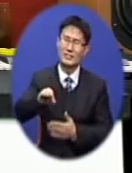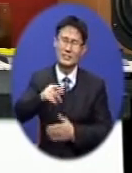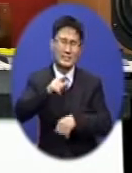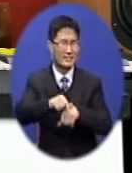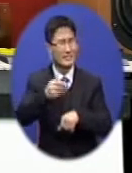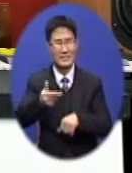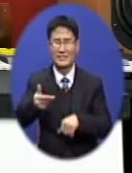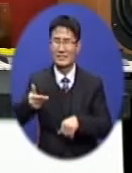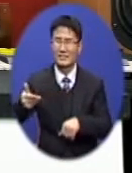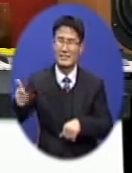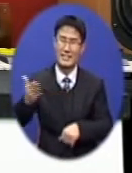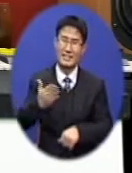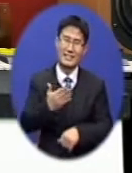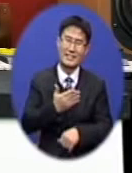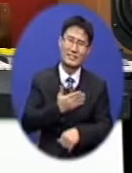무정세월이 이내